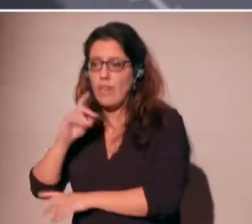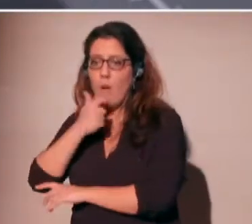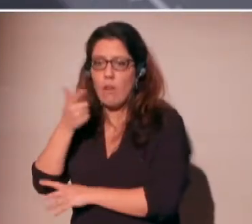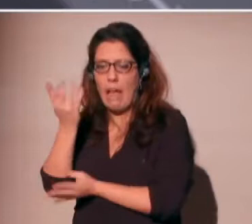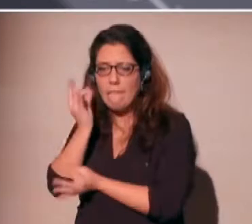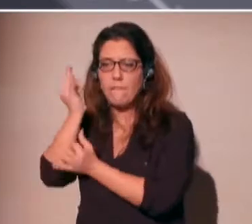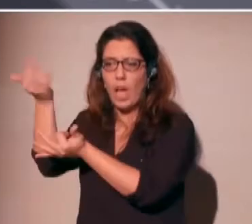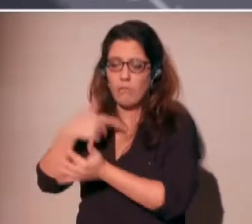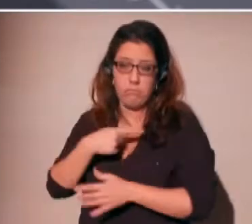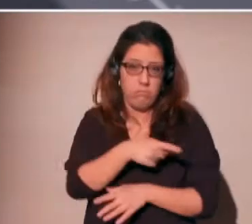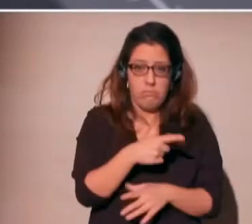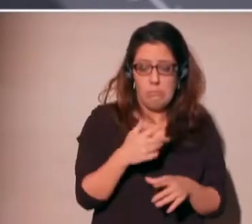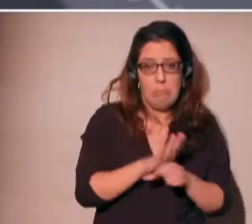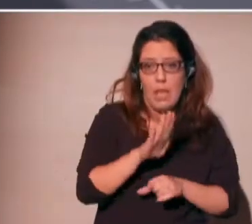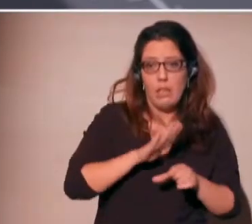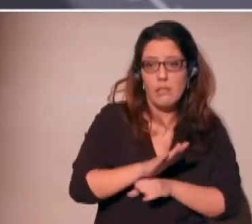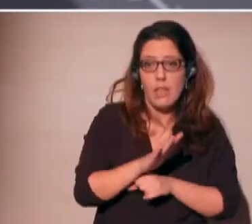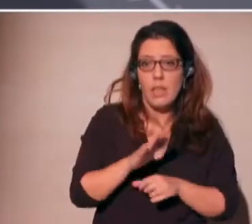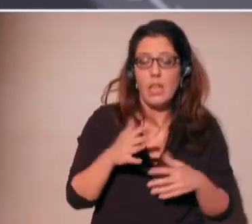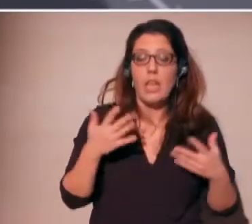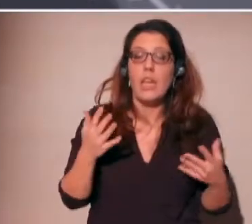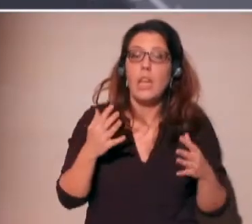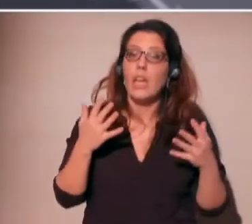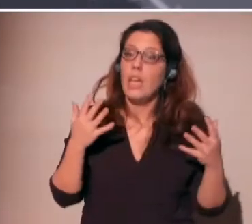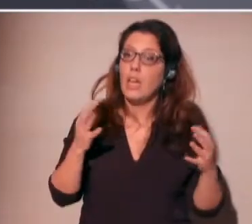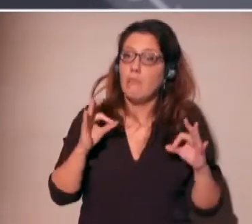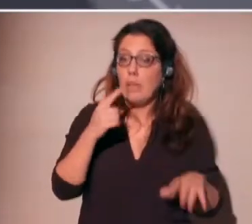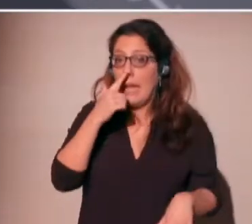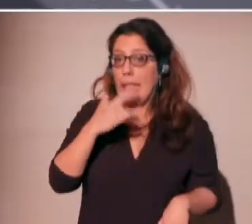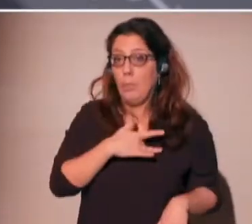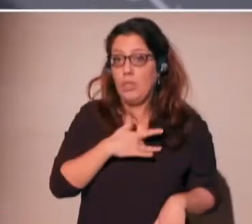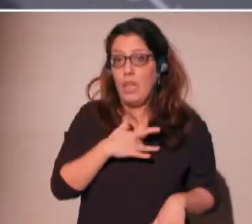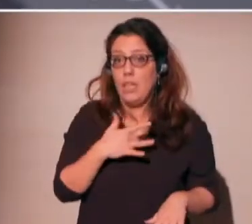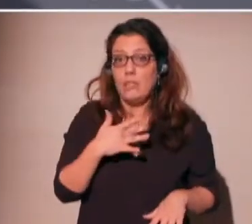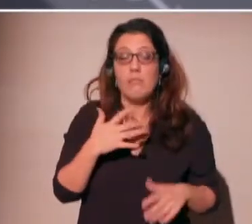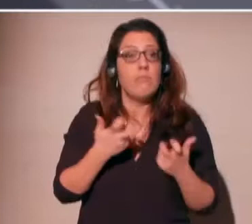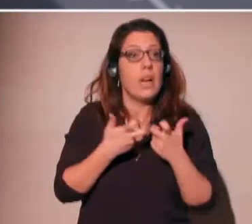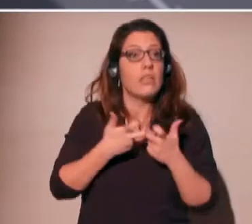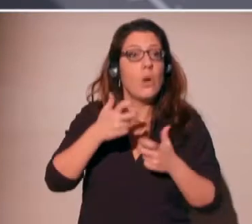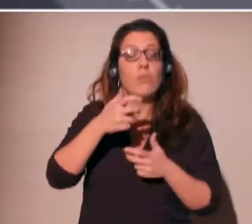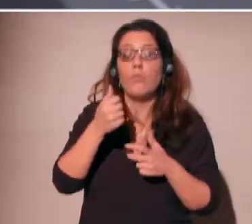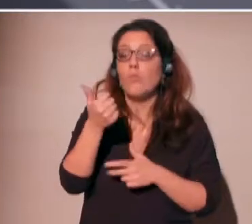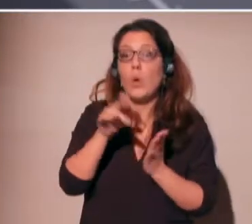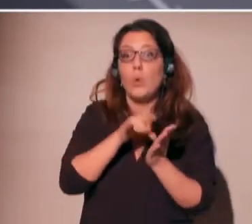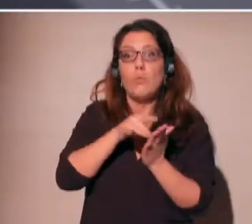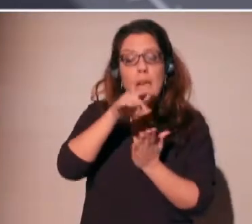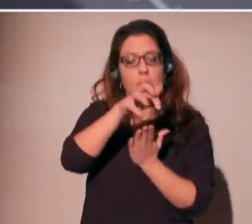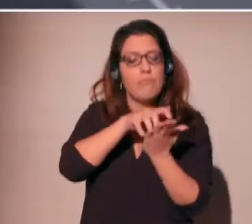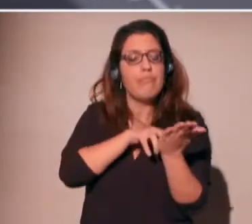des hypothèses que l'on pourrait écrire en une page en français, en anglais ou en page de langage de